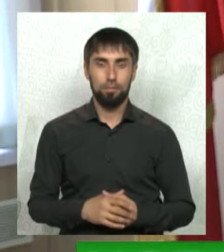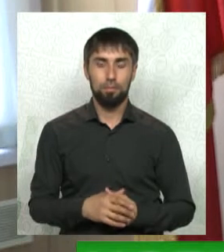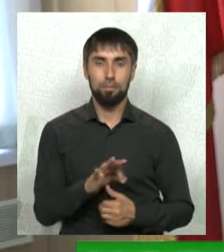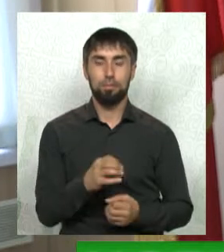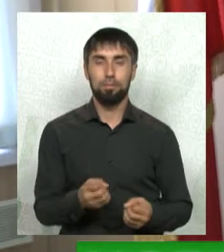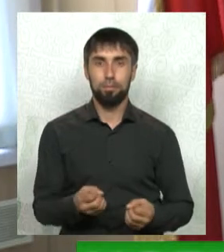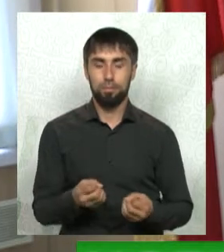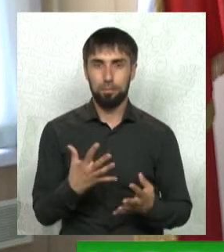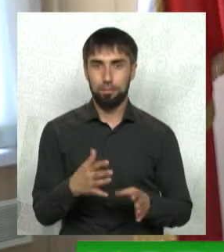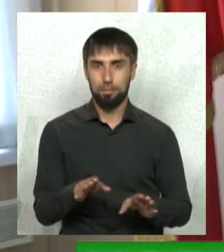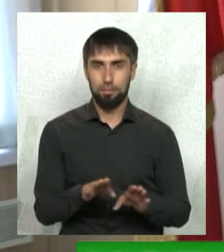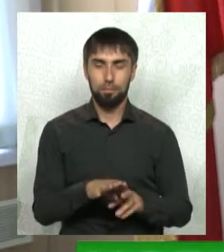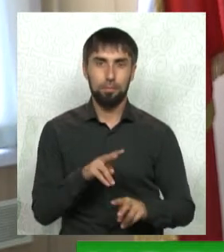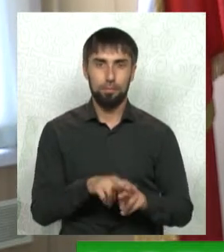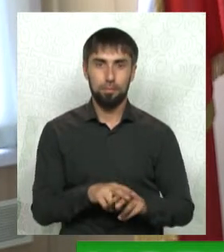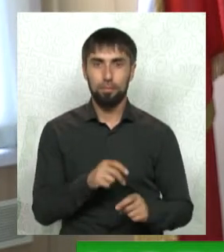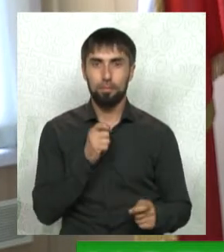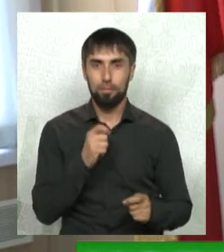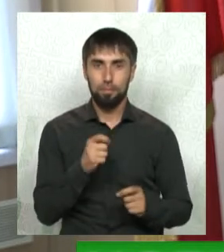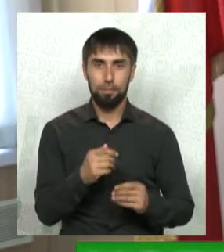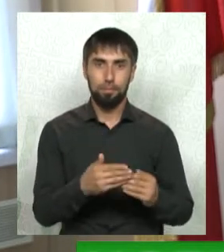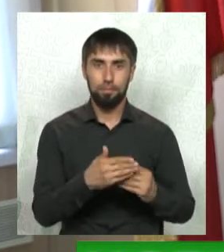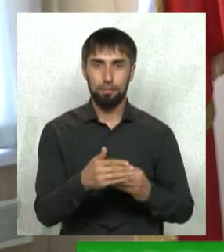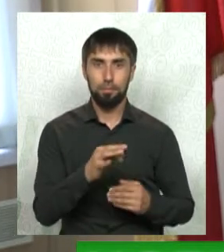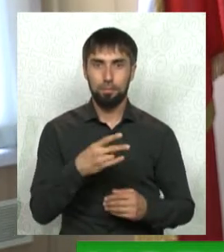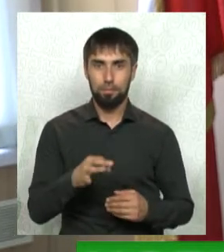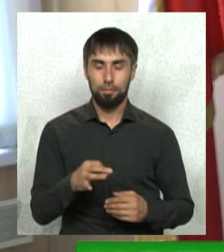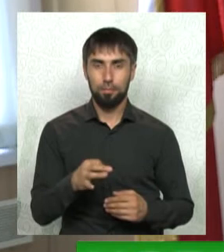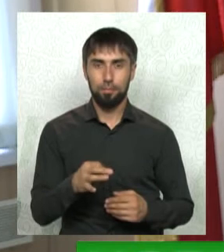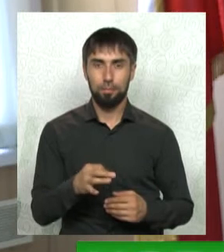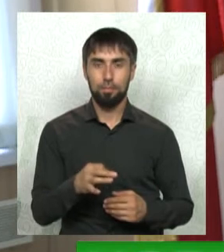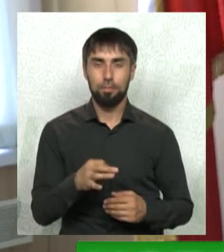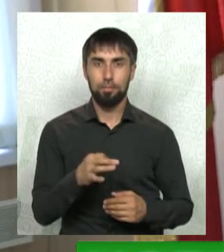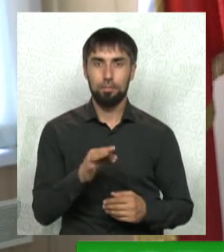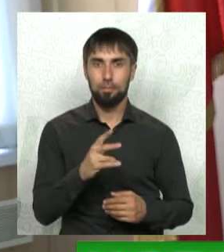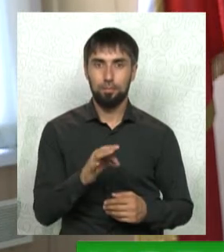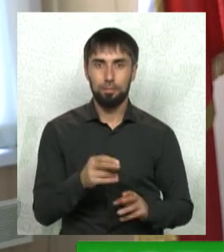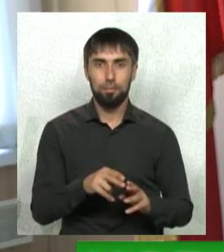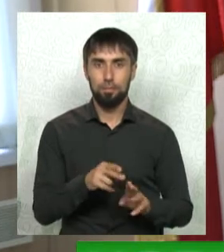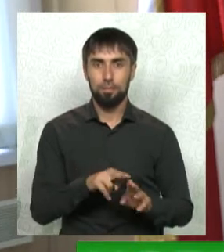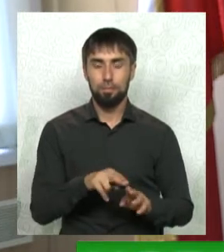Поскольку в подобных местах соблюдение дистанции, оно неприемлемо, и